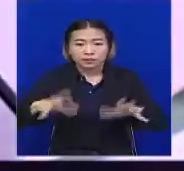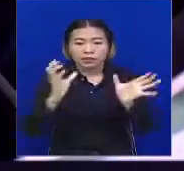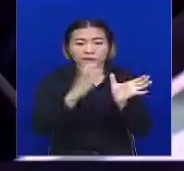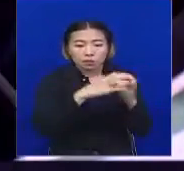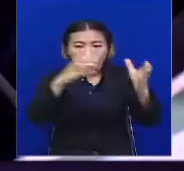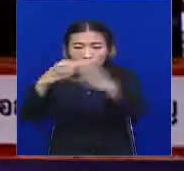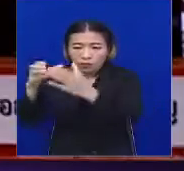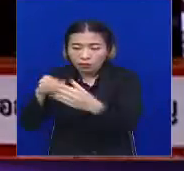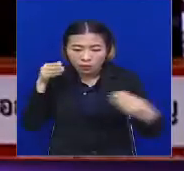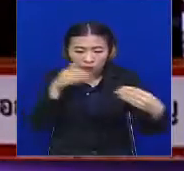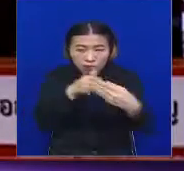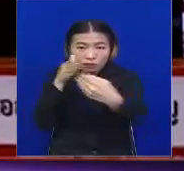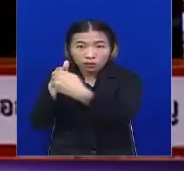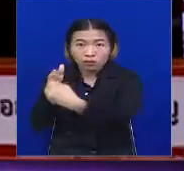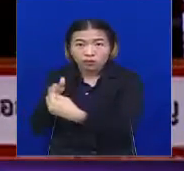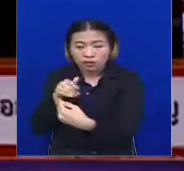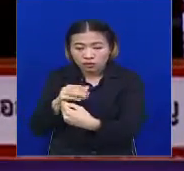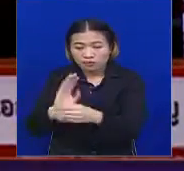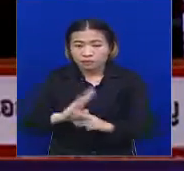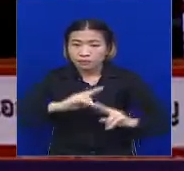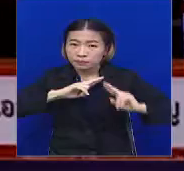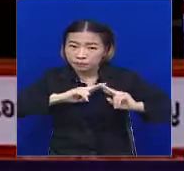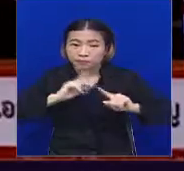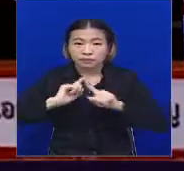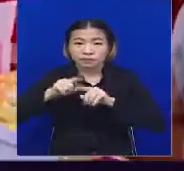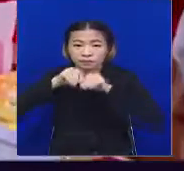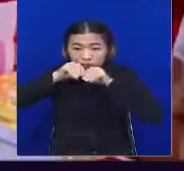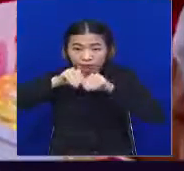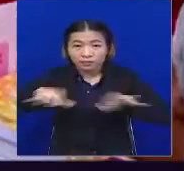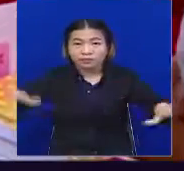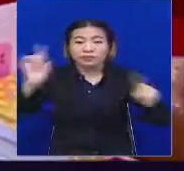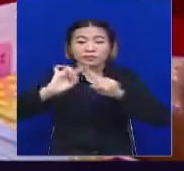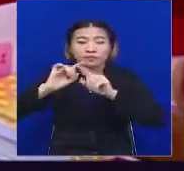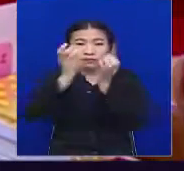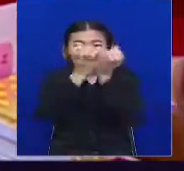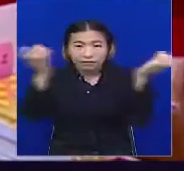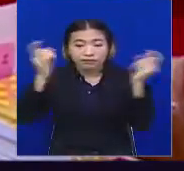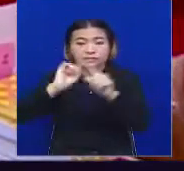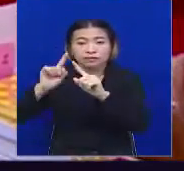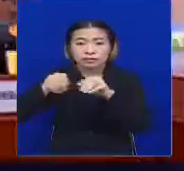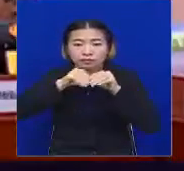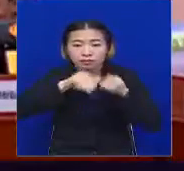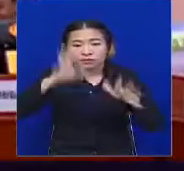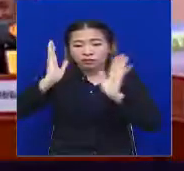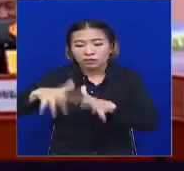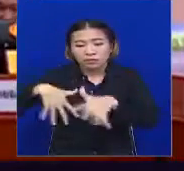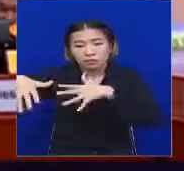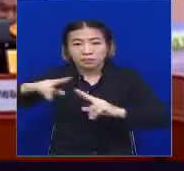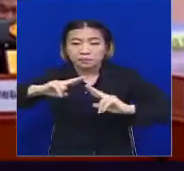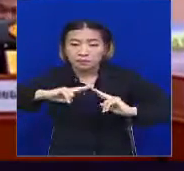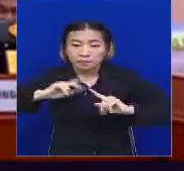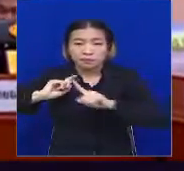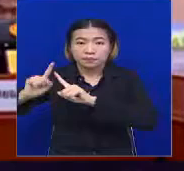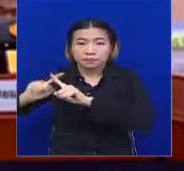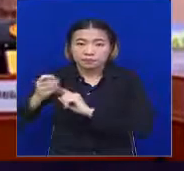โดยประสานงานไปยังเครือข่ายภาคเอกชนเพื่อเผยแพร่สาระสำคัญร่างรัฐธรรมนูญไปสู่บุคลากรในภาคเอกชน